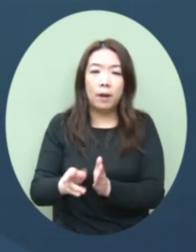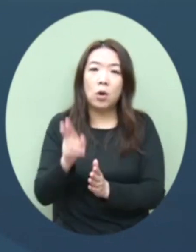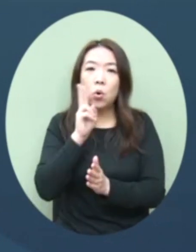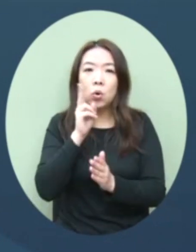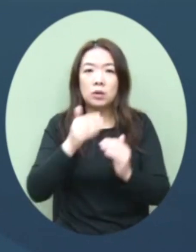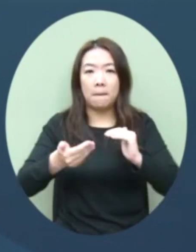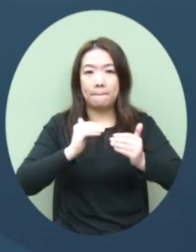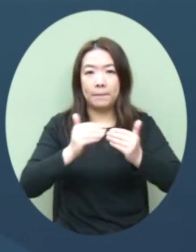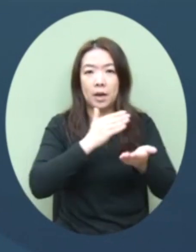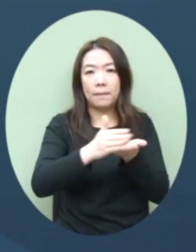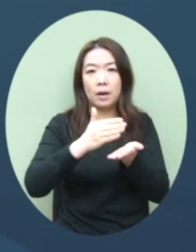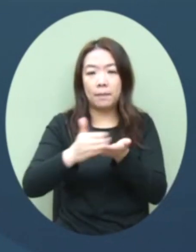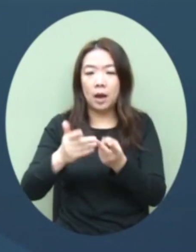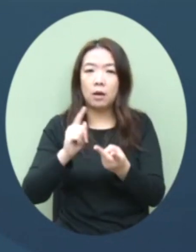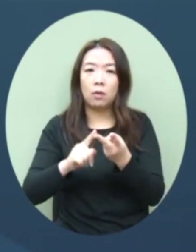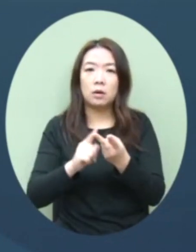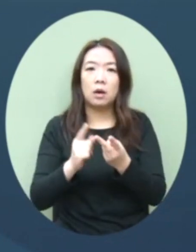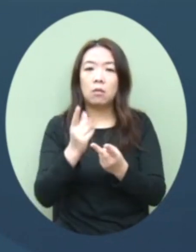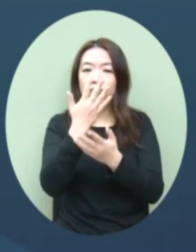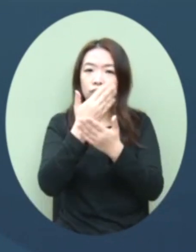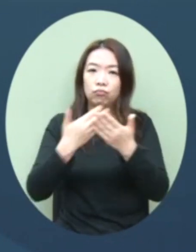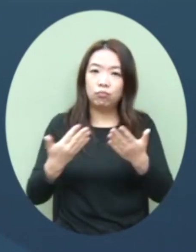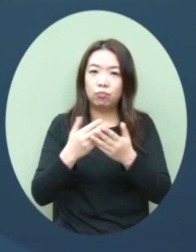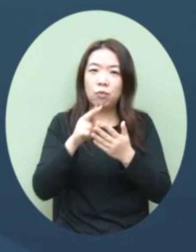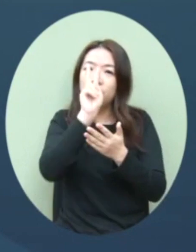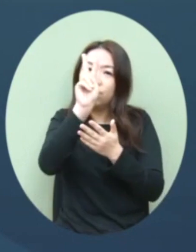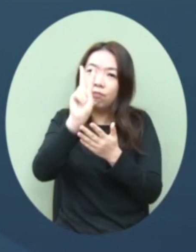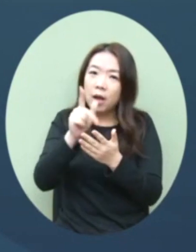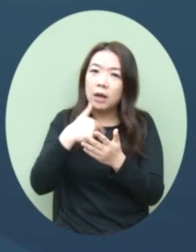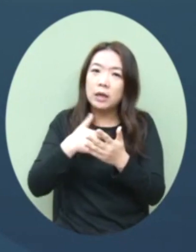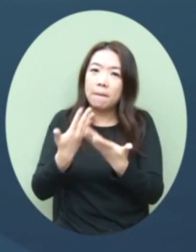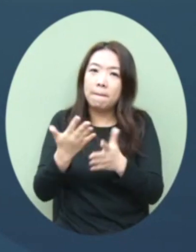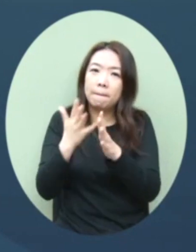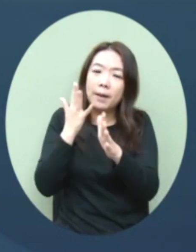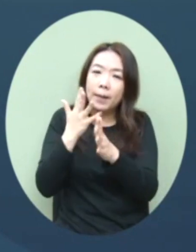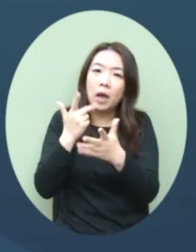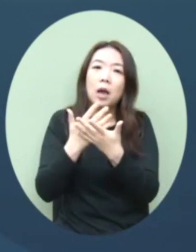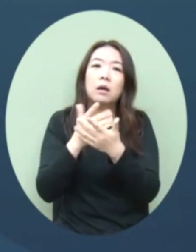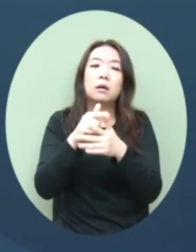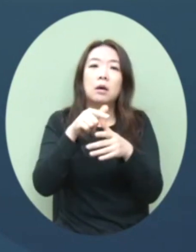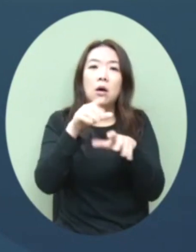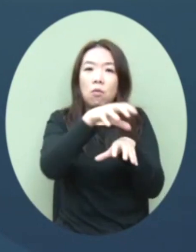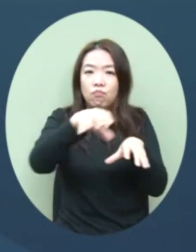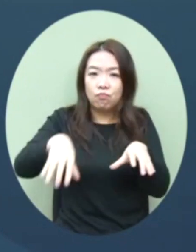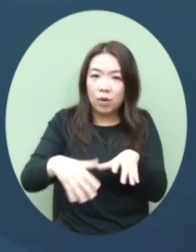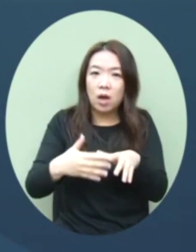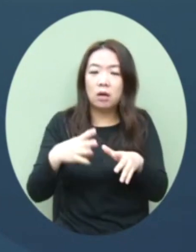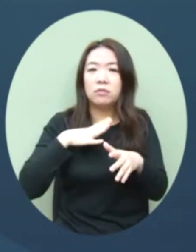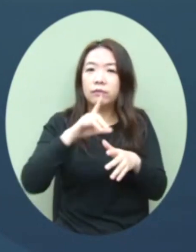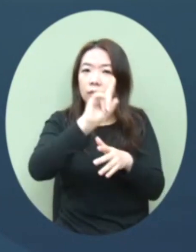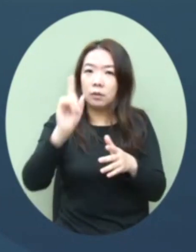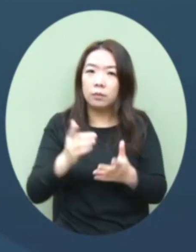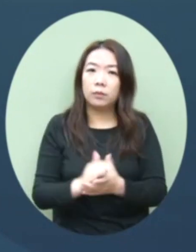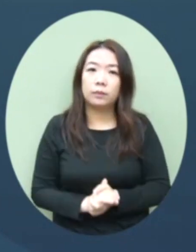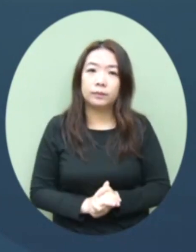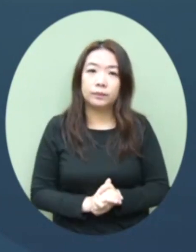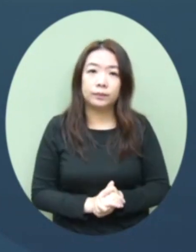派丑系统或者网站可以查阅究竟现在在每一个站的排队的情况